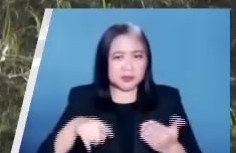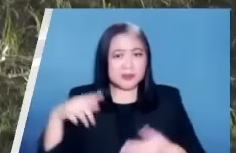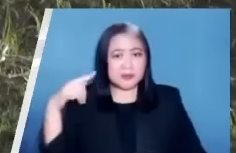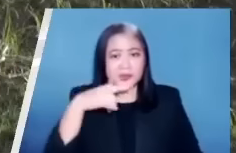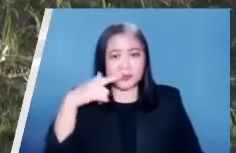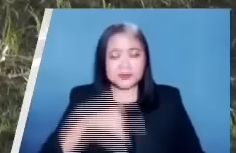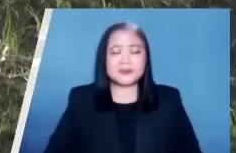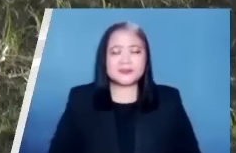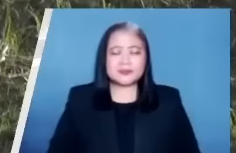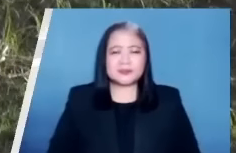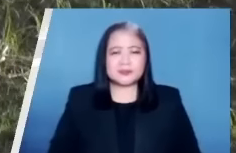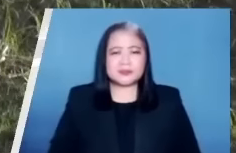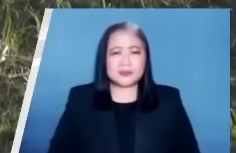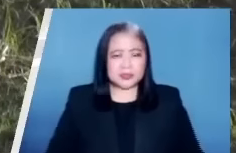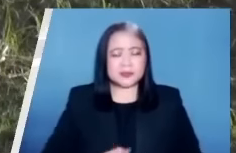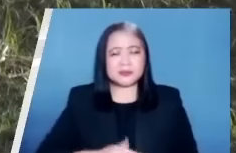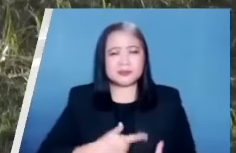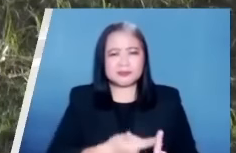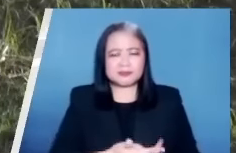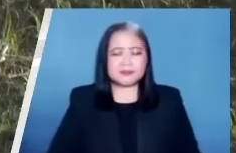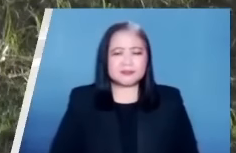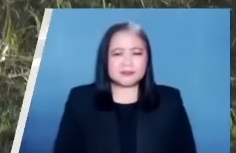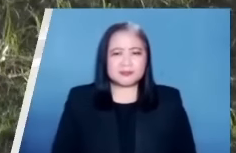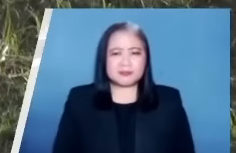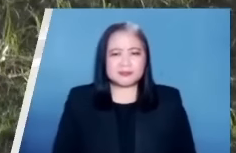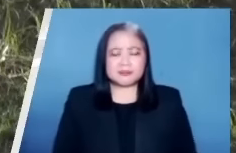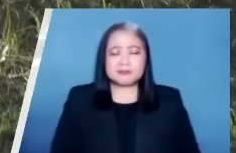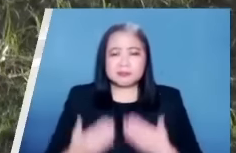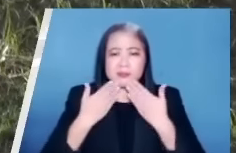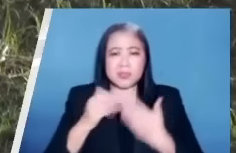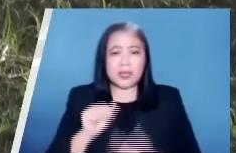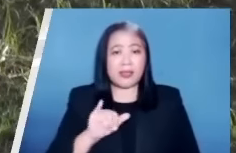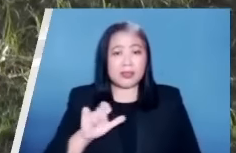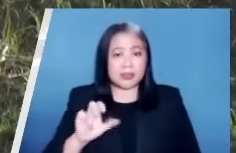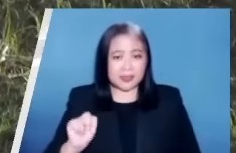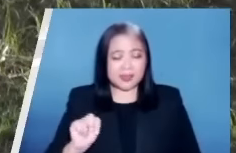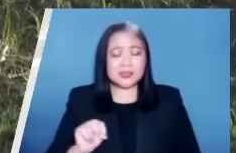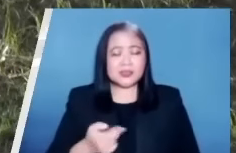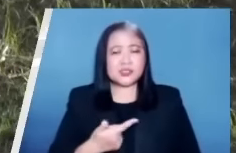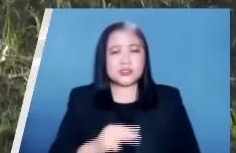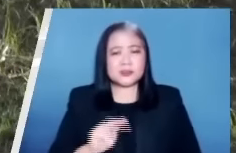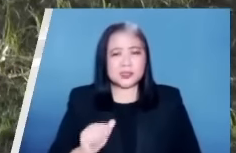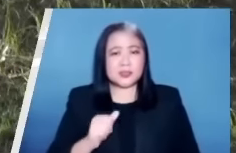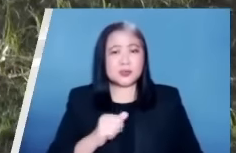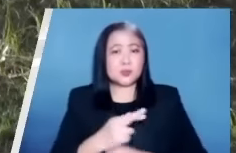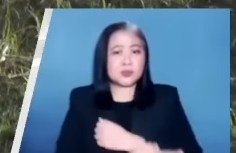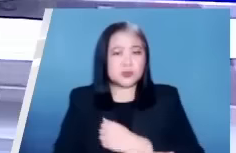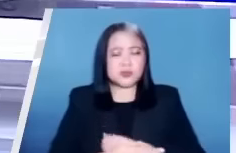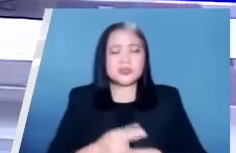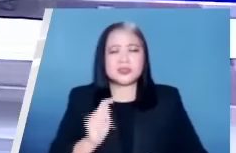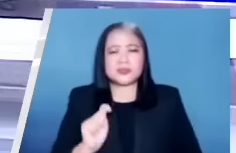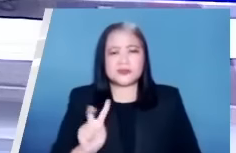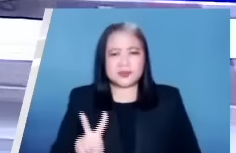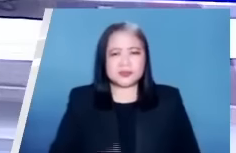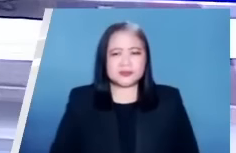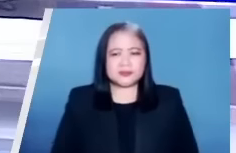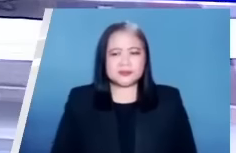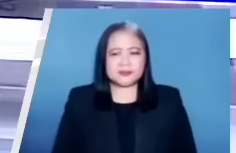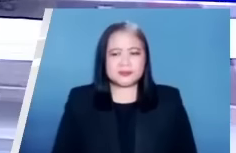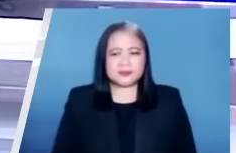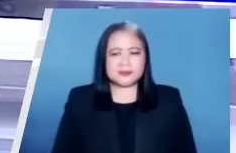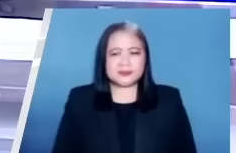dito balik SAO John Igan Maraming salamat a pedo ng GMA Regional TV kaugnay pa rin